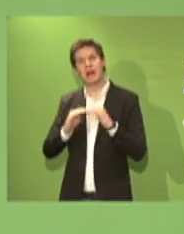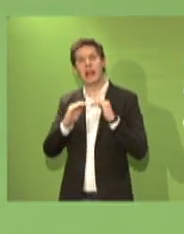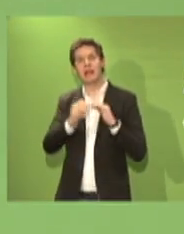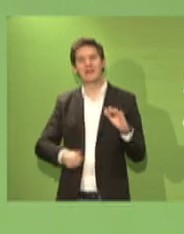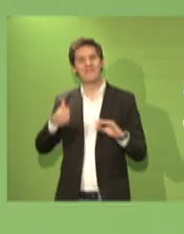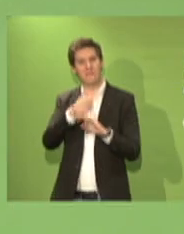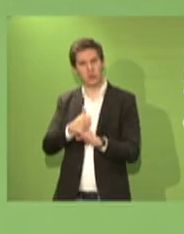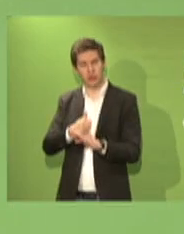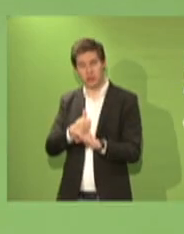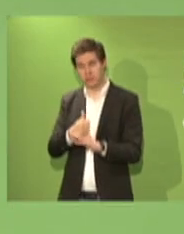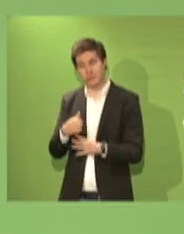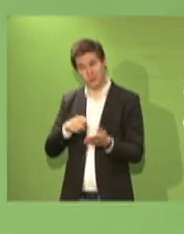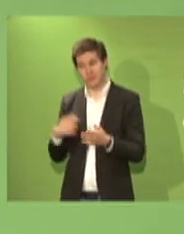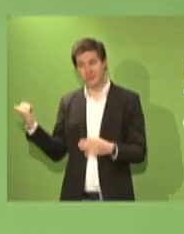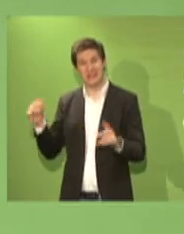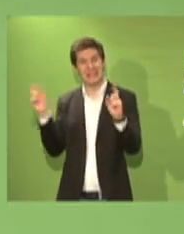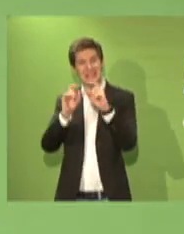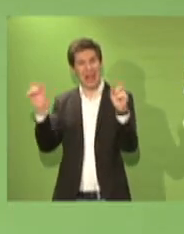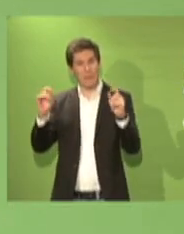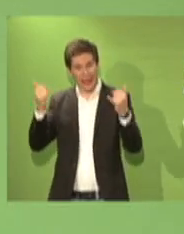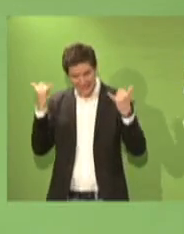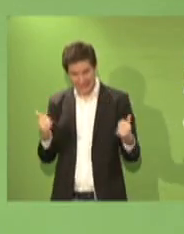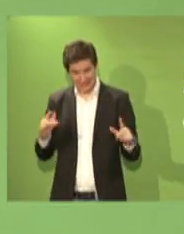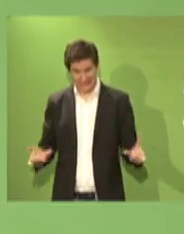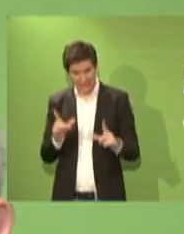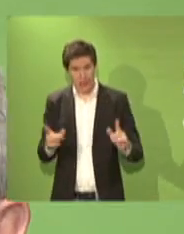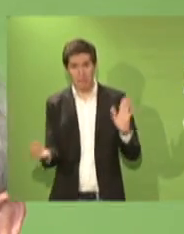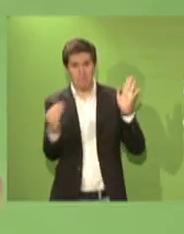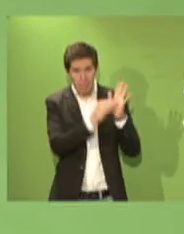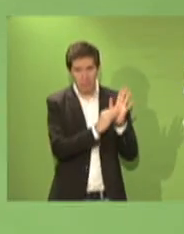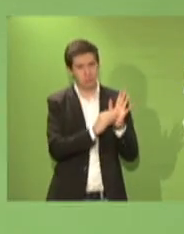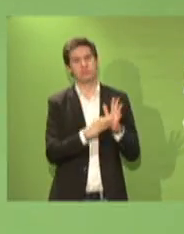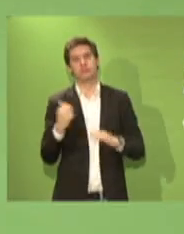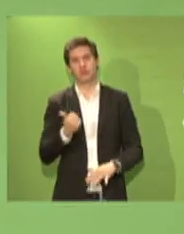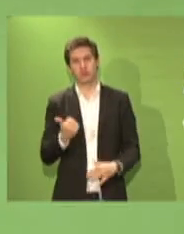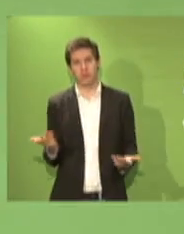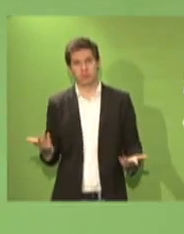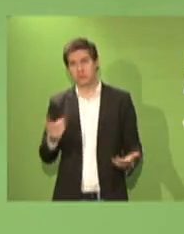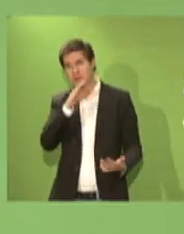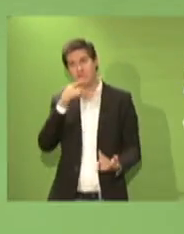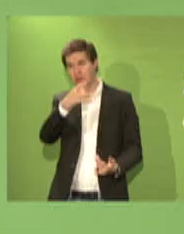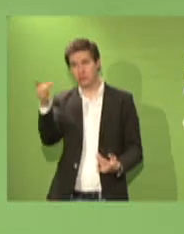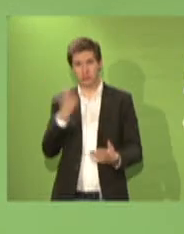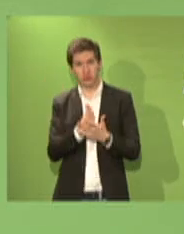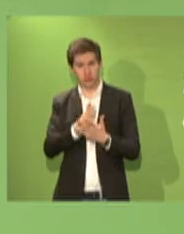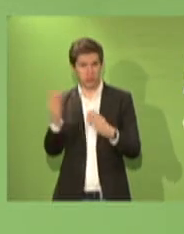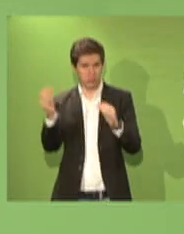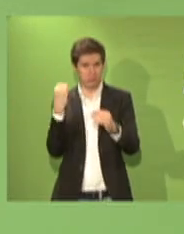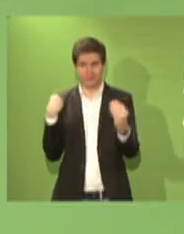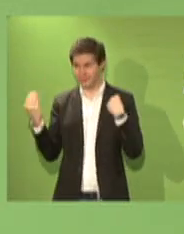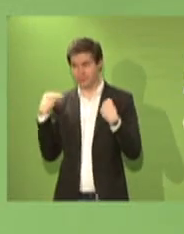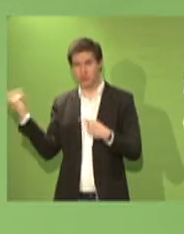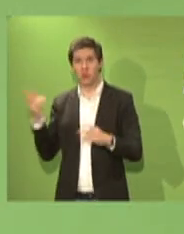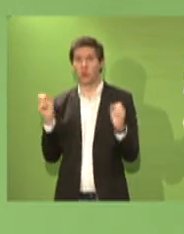dieses Thema just zu dieser Zeit gesetzt hat. Es hatten schon einige darauf hingewiesen, es ist sehr aktuell, auch